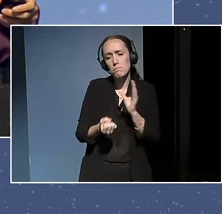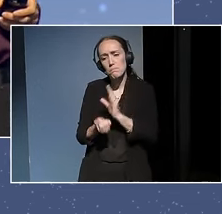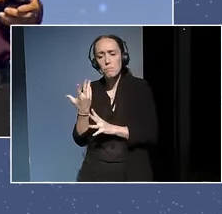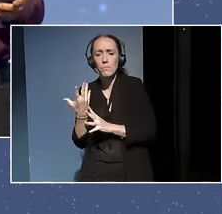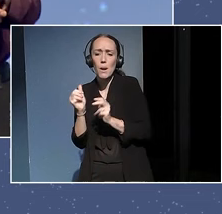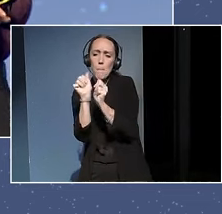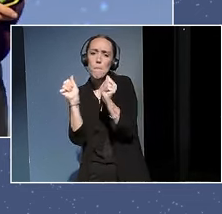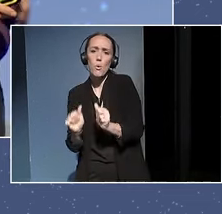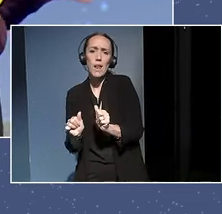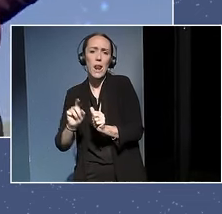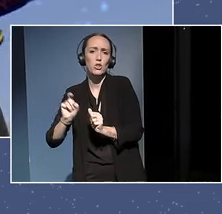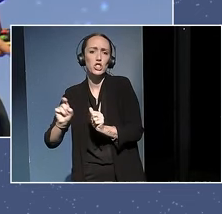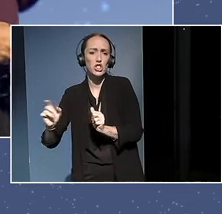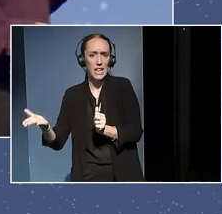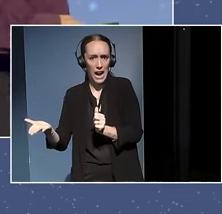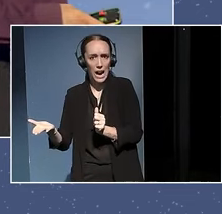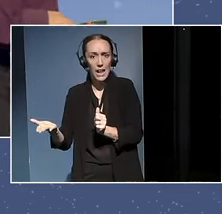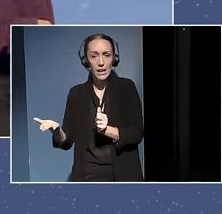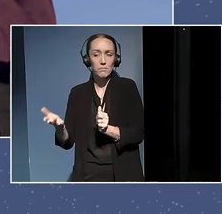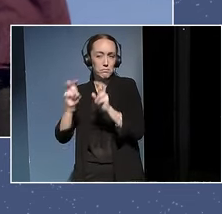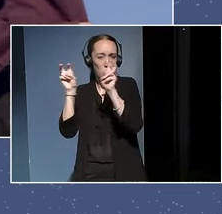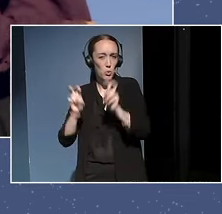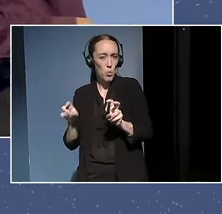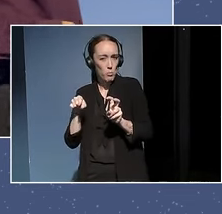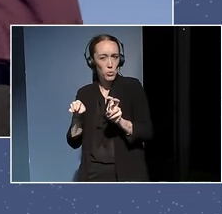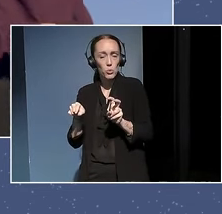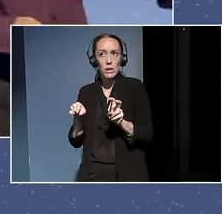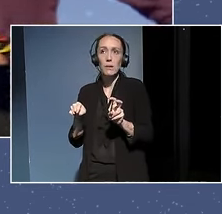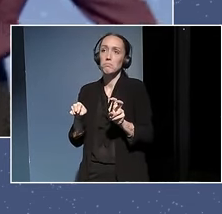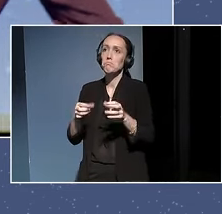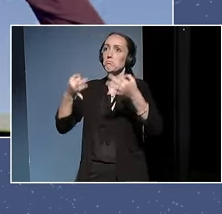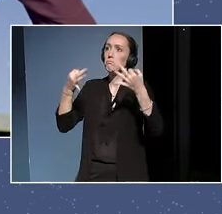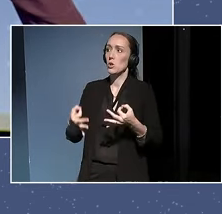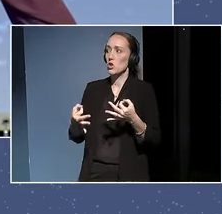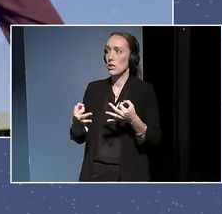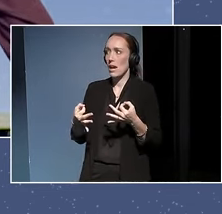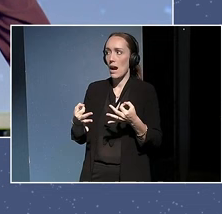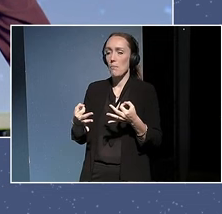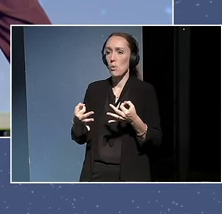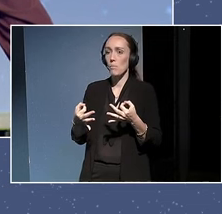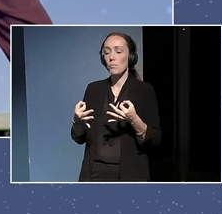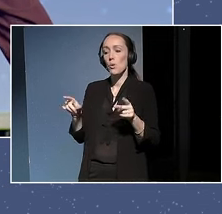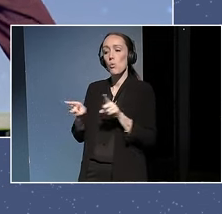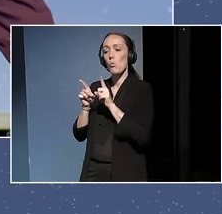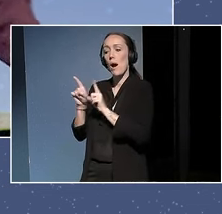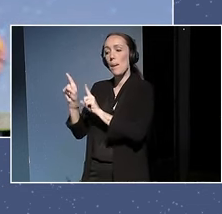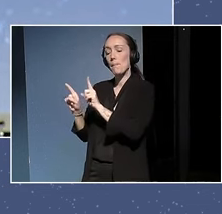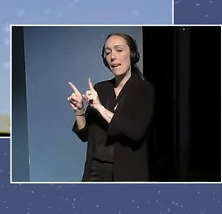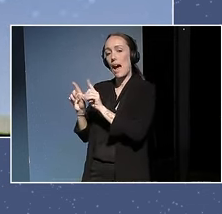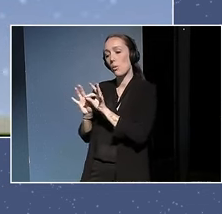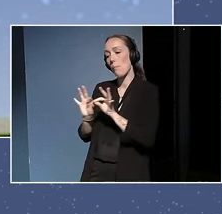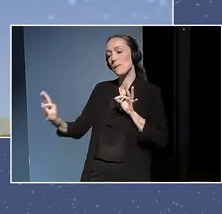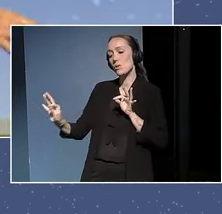decidiamo che questo modello digitale avrà le proporzioni di del muso di Milano perché vogliamo